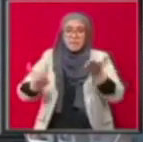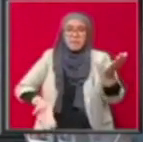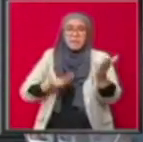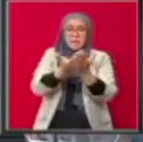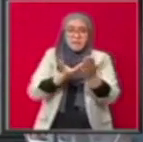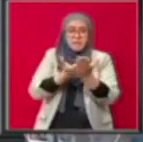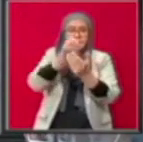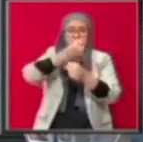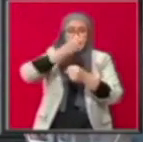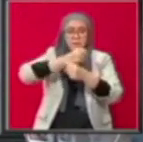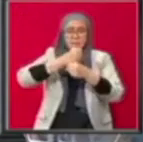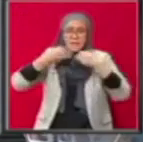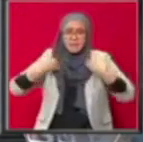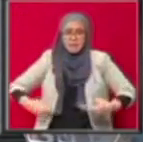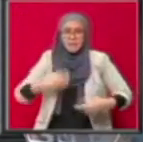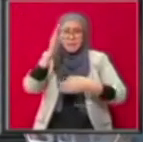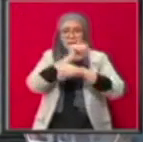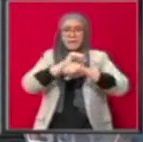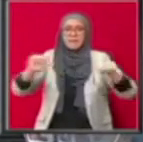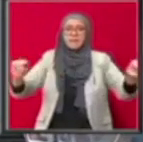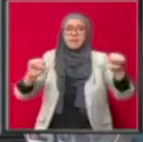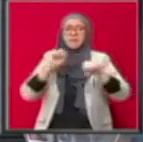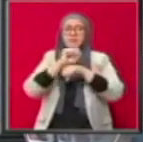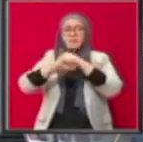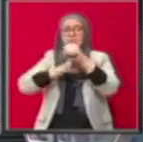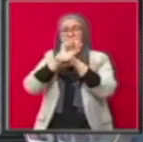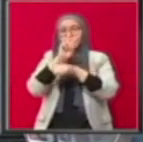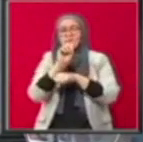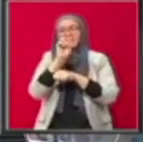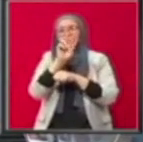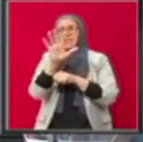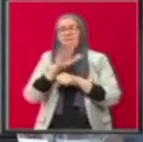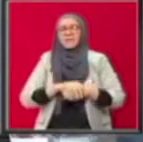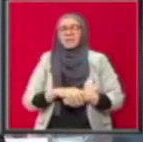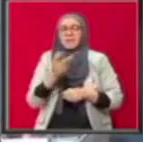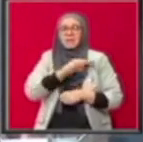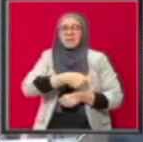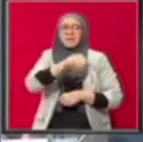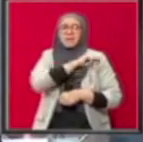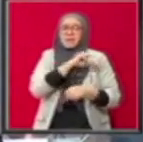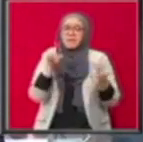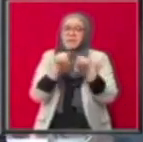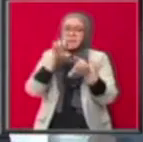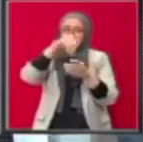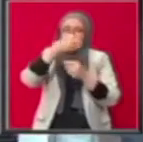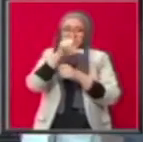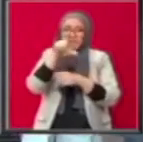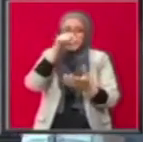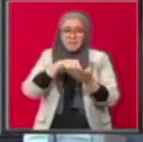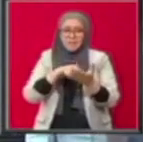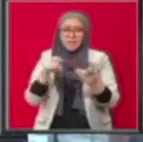2021 dan lincah siap pada tahun 2025 kentiran juga dalam hal ini ingin